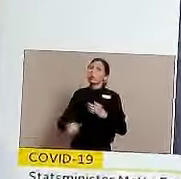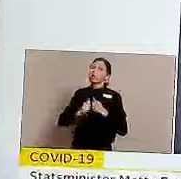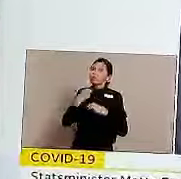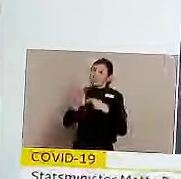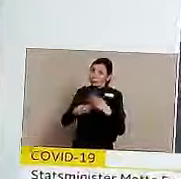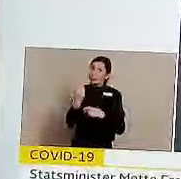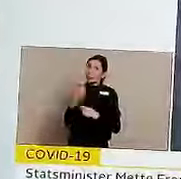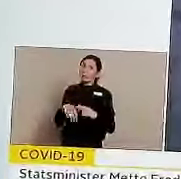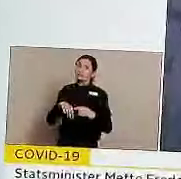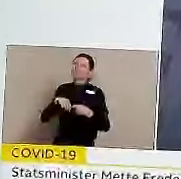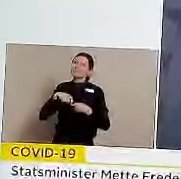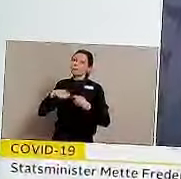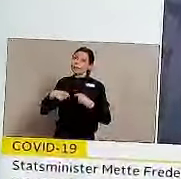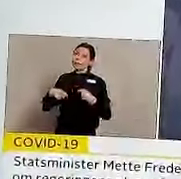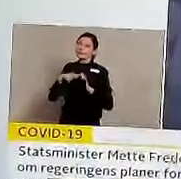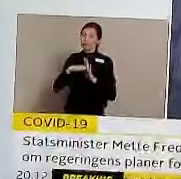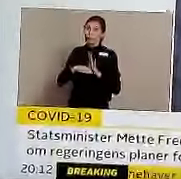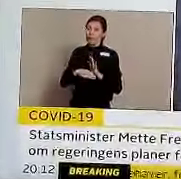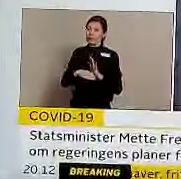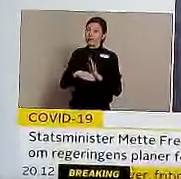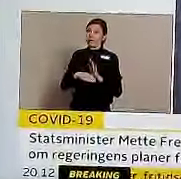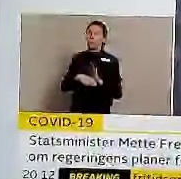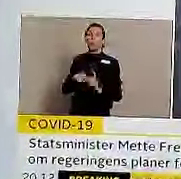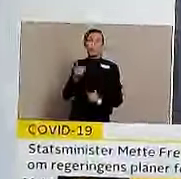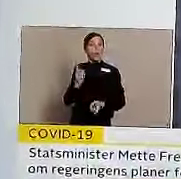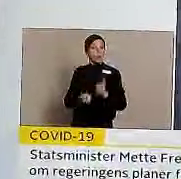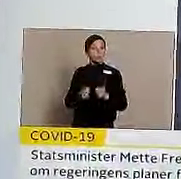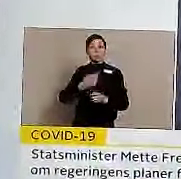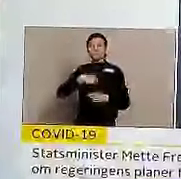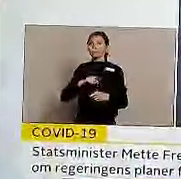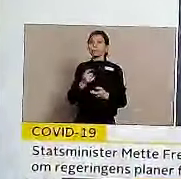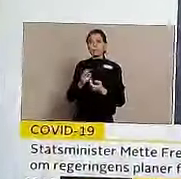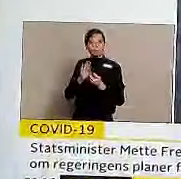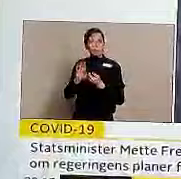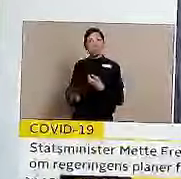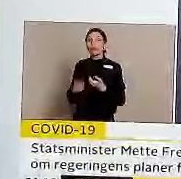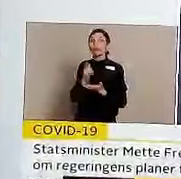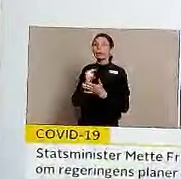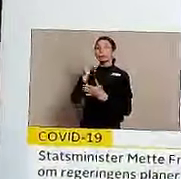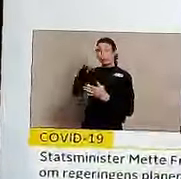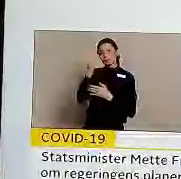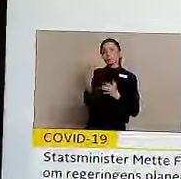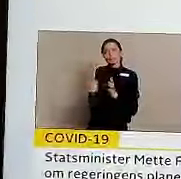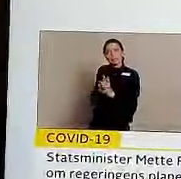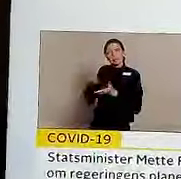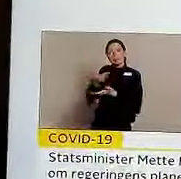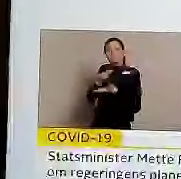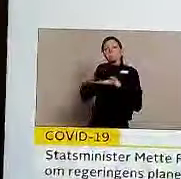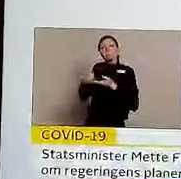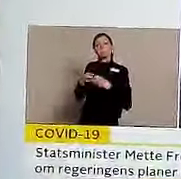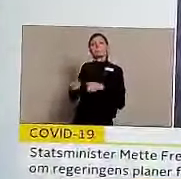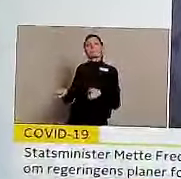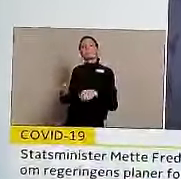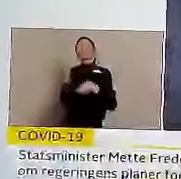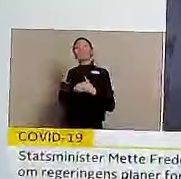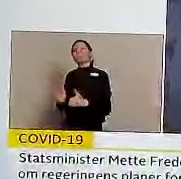Og vi skal måske for altid vende os til at omgås hinanden på nye måder. Det vi er blevet